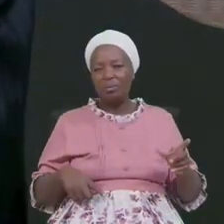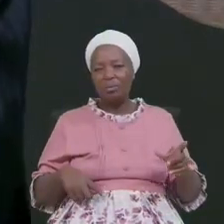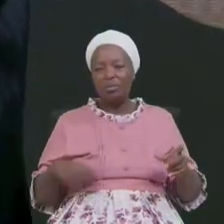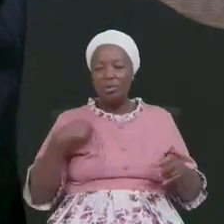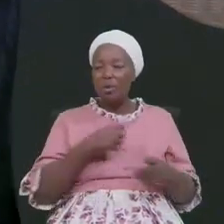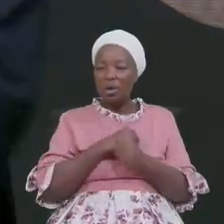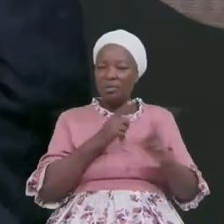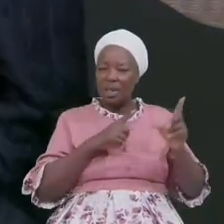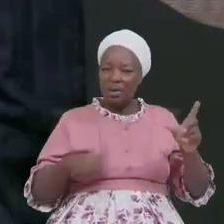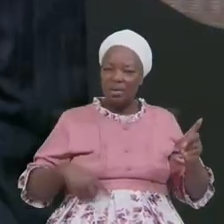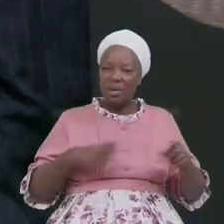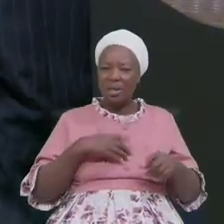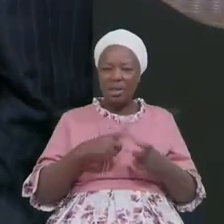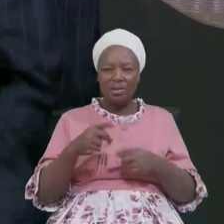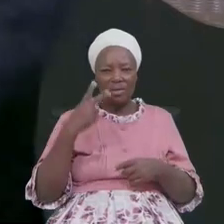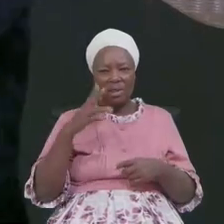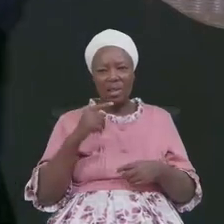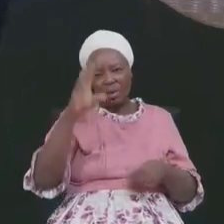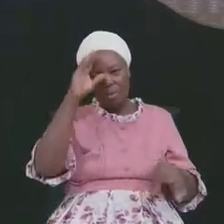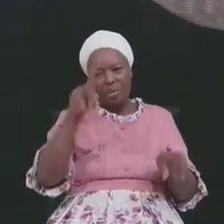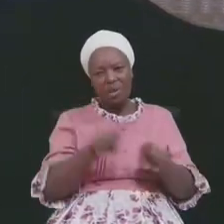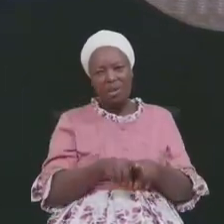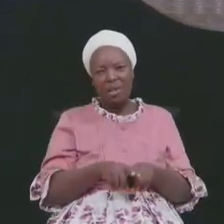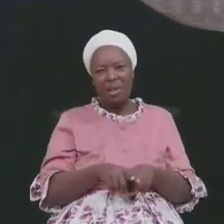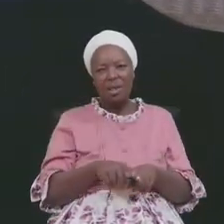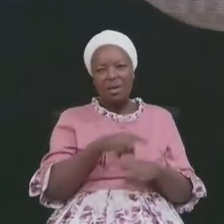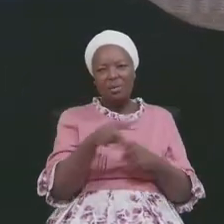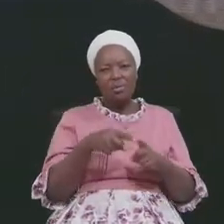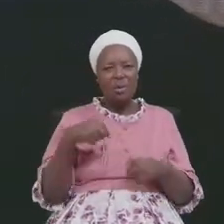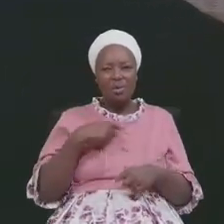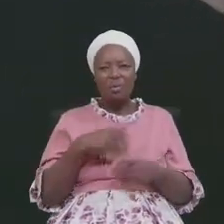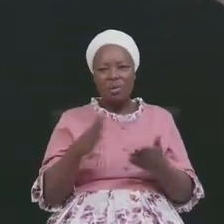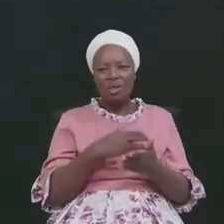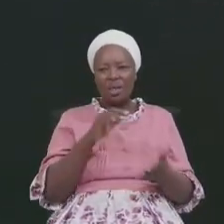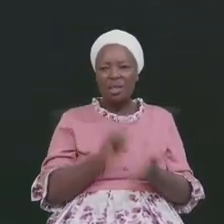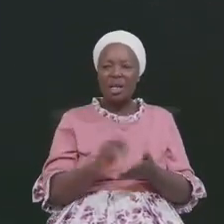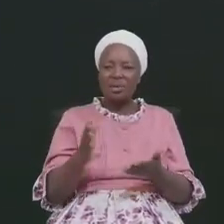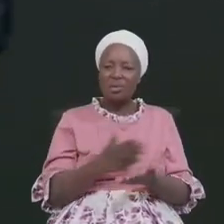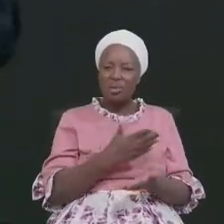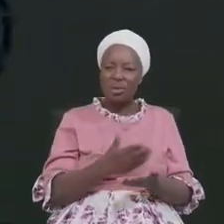Et vous avez, tu vois ton frère. Quand nous avons chanté ce chant-là,